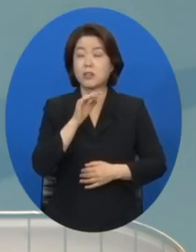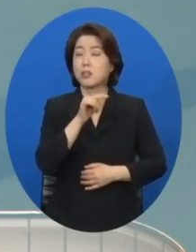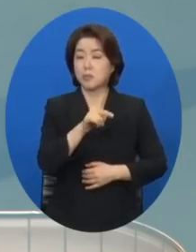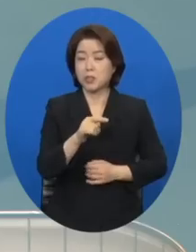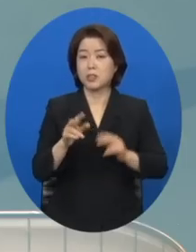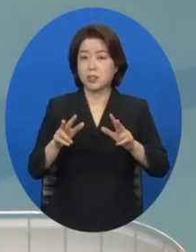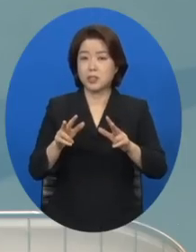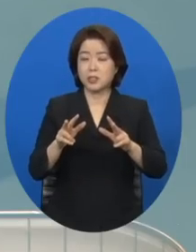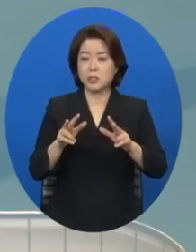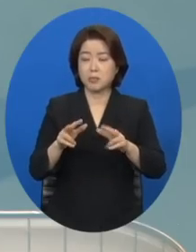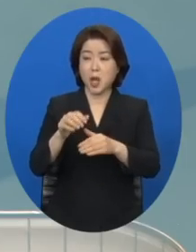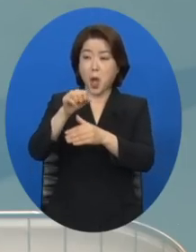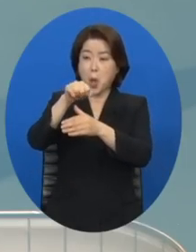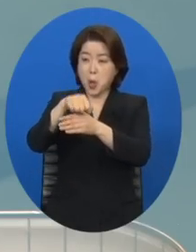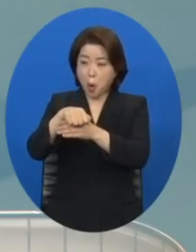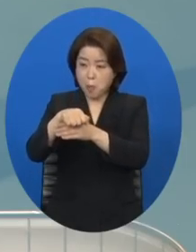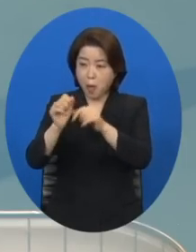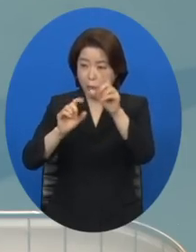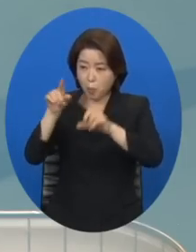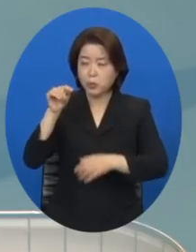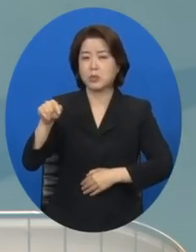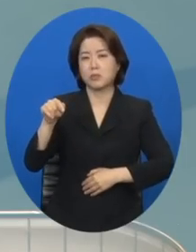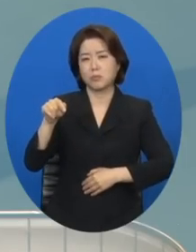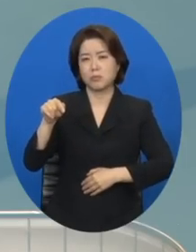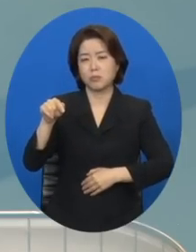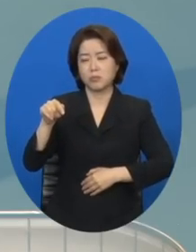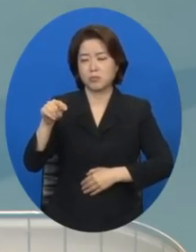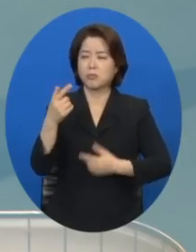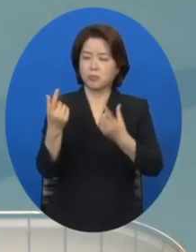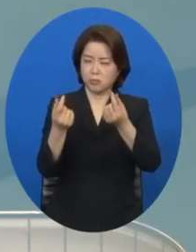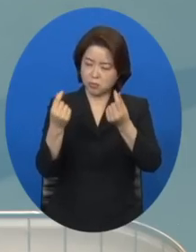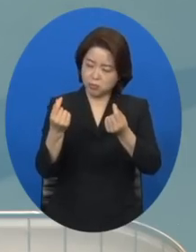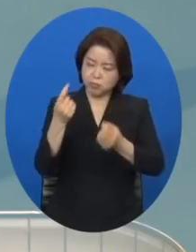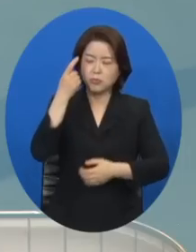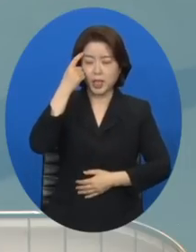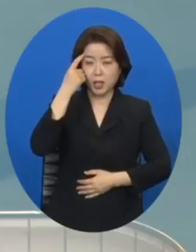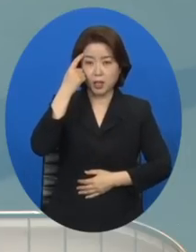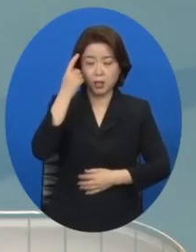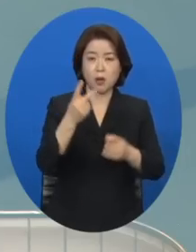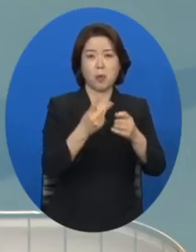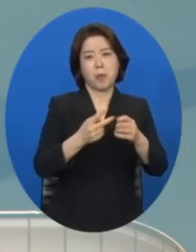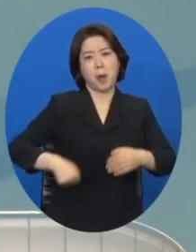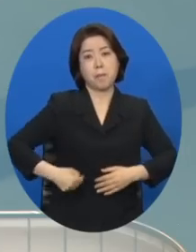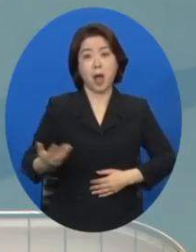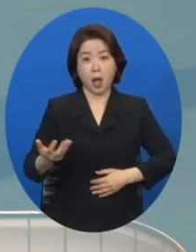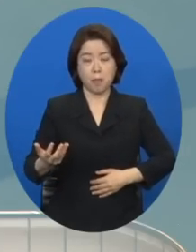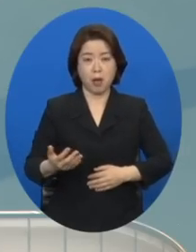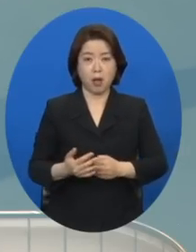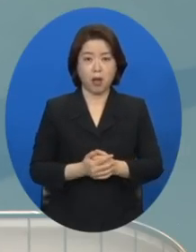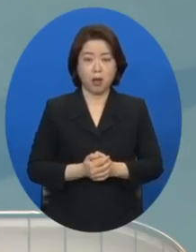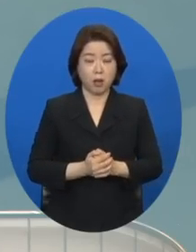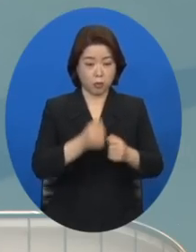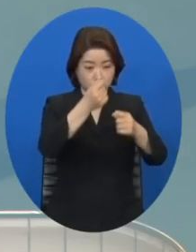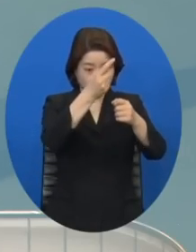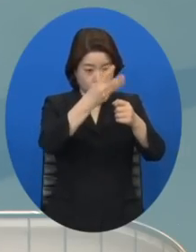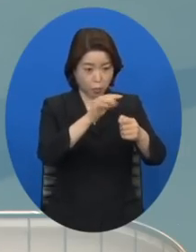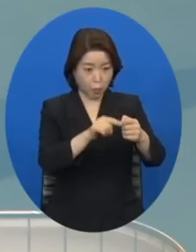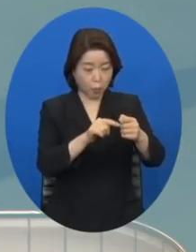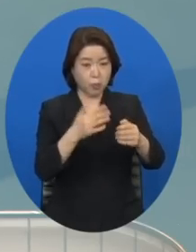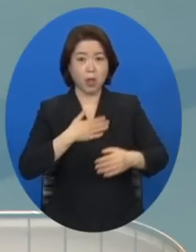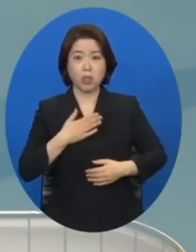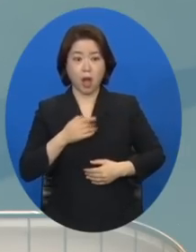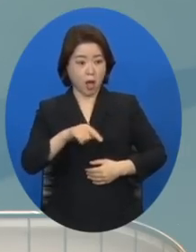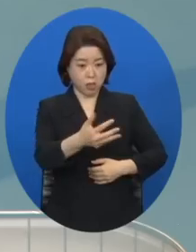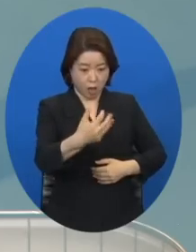지금 믿고 있는 열매일지도 몰라 저만 봐도요이 다섯 가지 형용사에 한 척하는게 없어요 이게